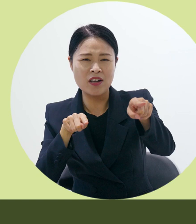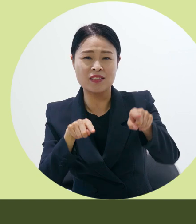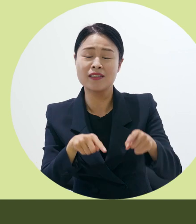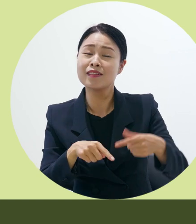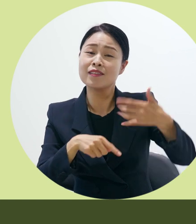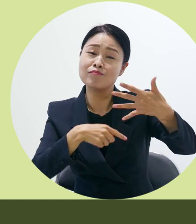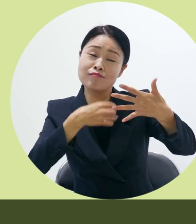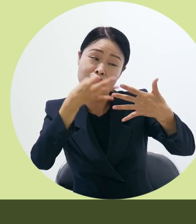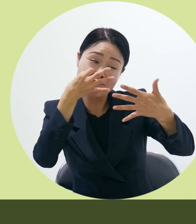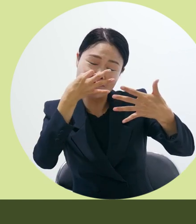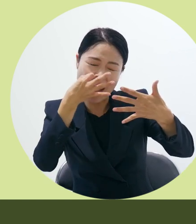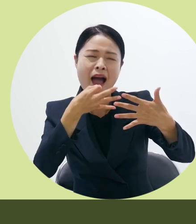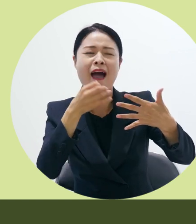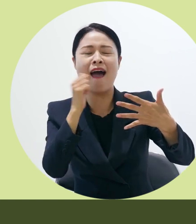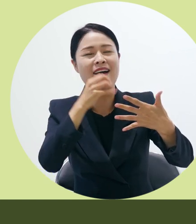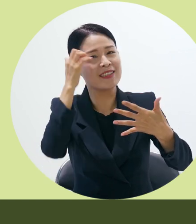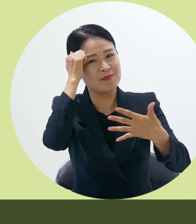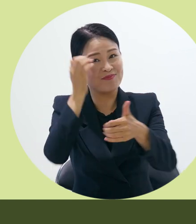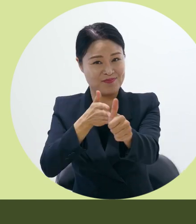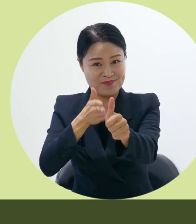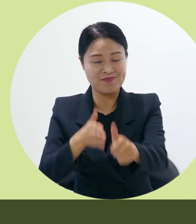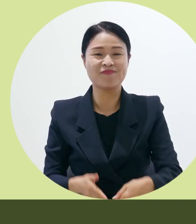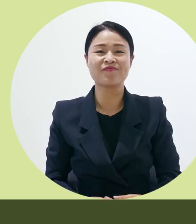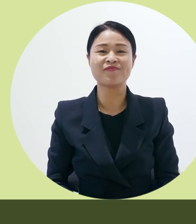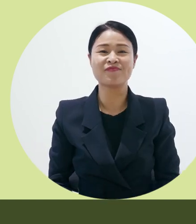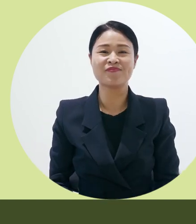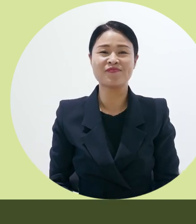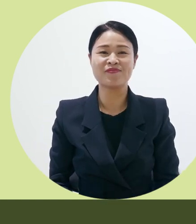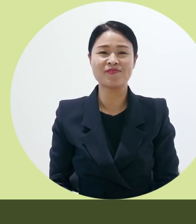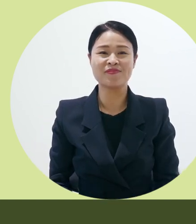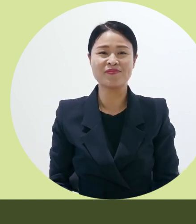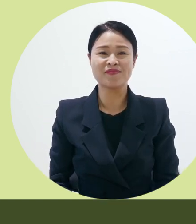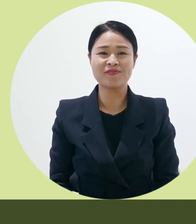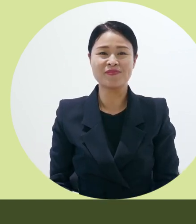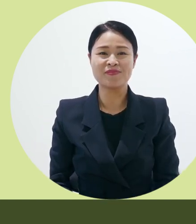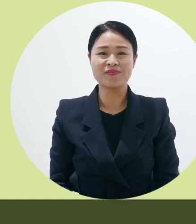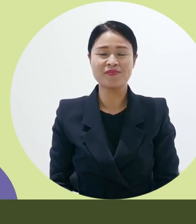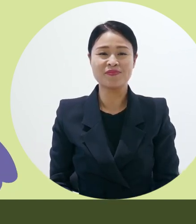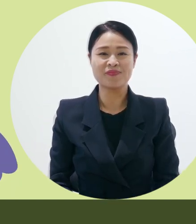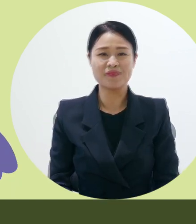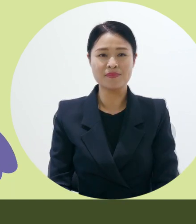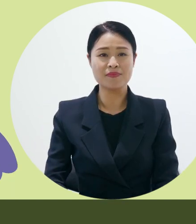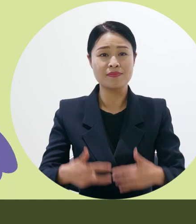간에 차이가 있을 수 있으니 시청에 참고 부탁드립니다.